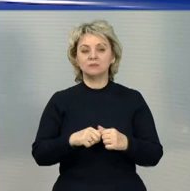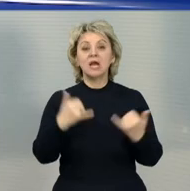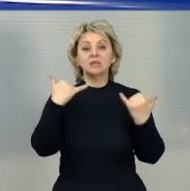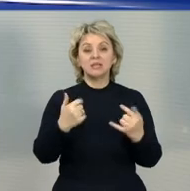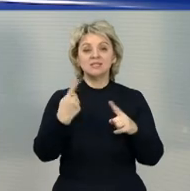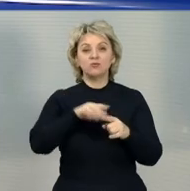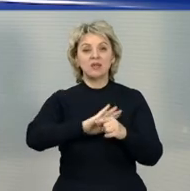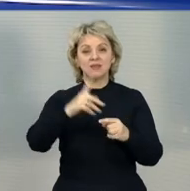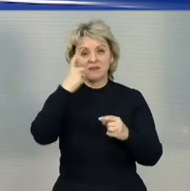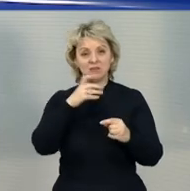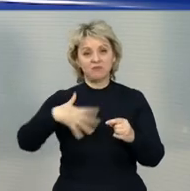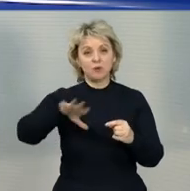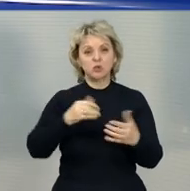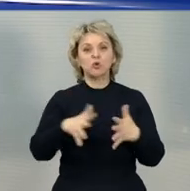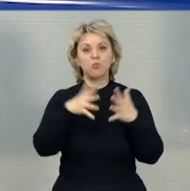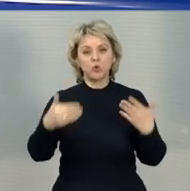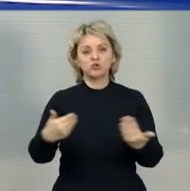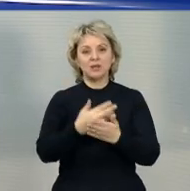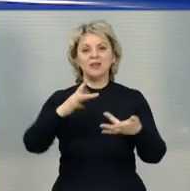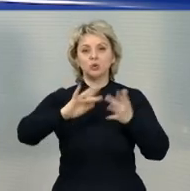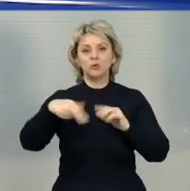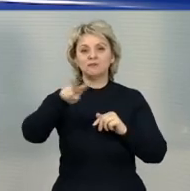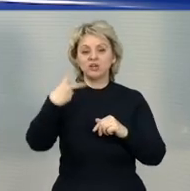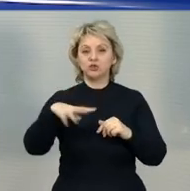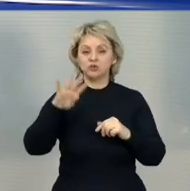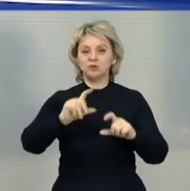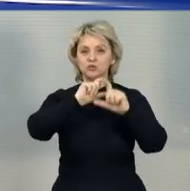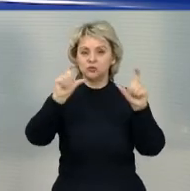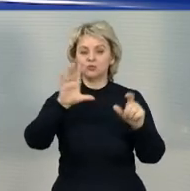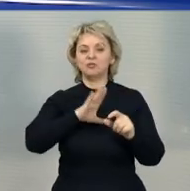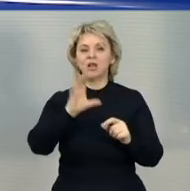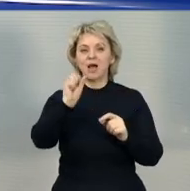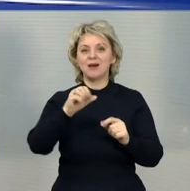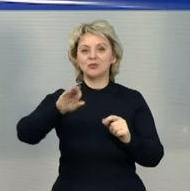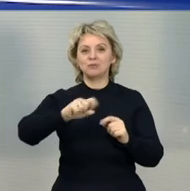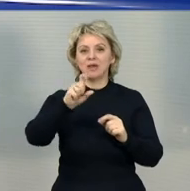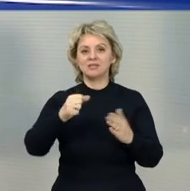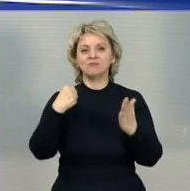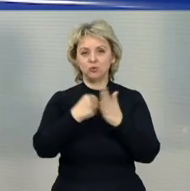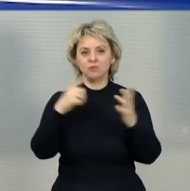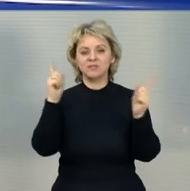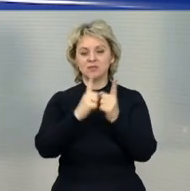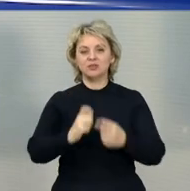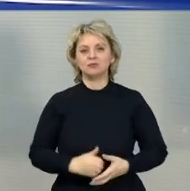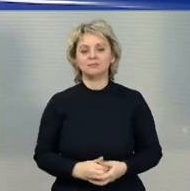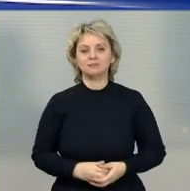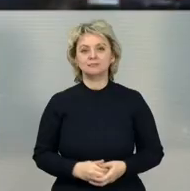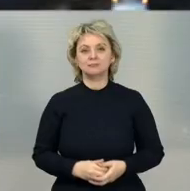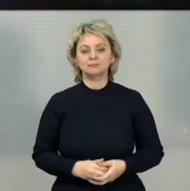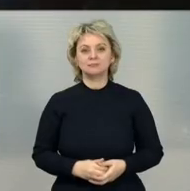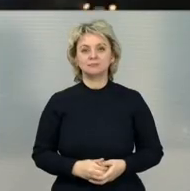На сегодня это вся информация. Еще больше новостей на сайте don24.ru. В студии был Артем Тарасов. До встречи.